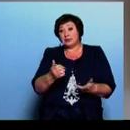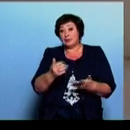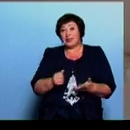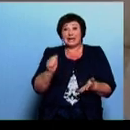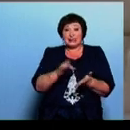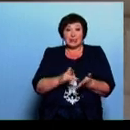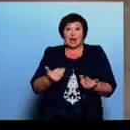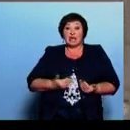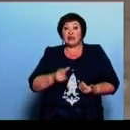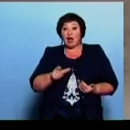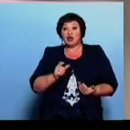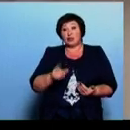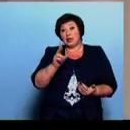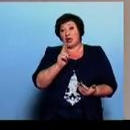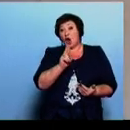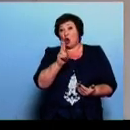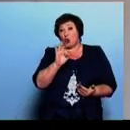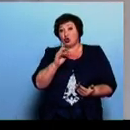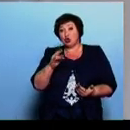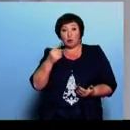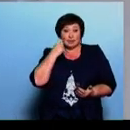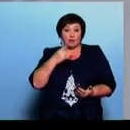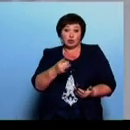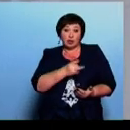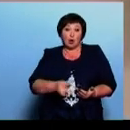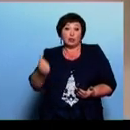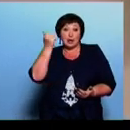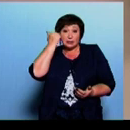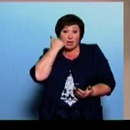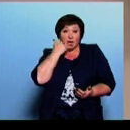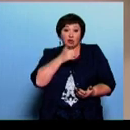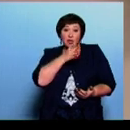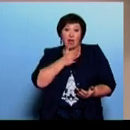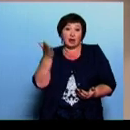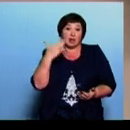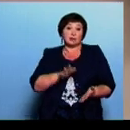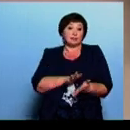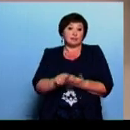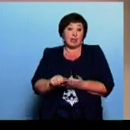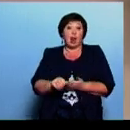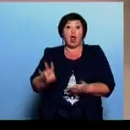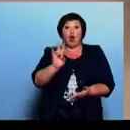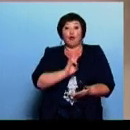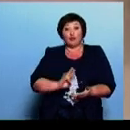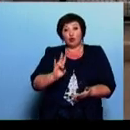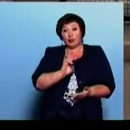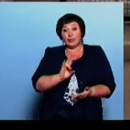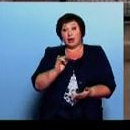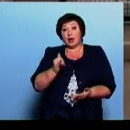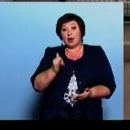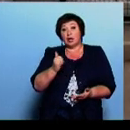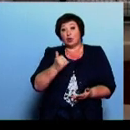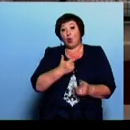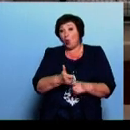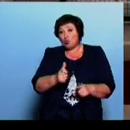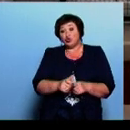дня жители деревни Костино ждали долго. Старый ФАП аварийный был закрыт 5 лет назад. В ноябре уже должны получить лицензию. И